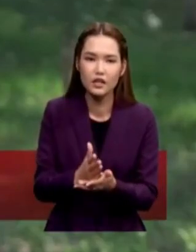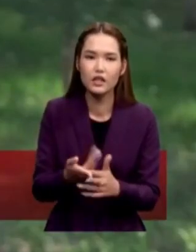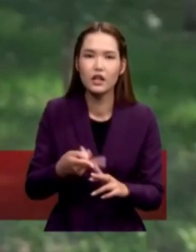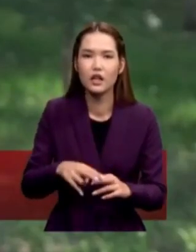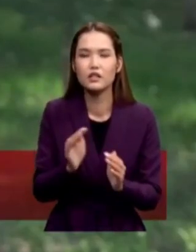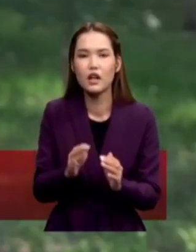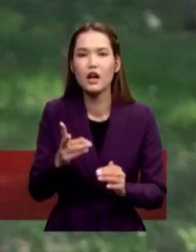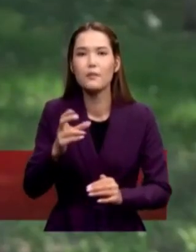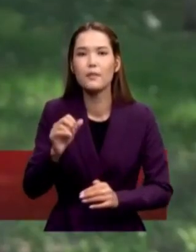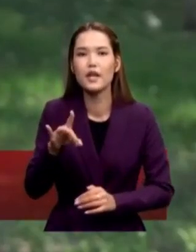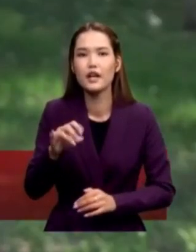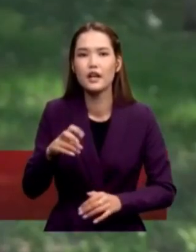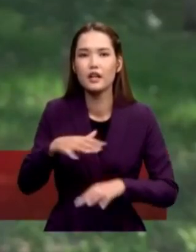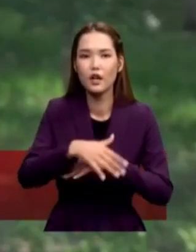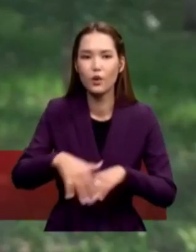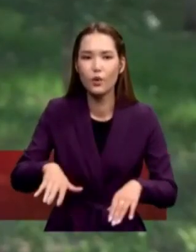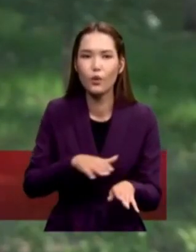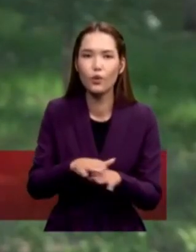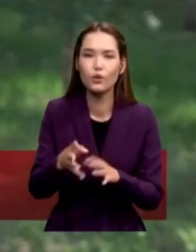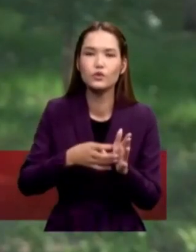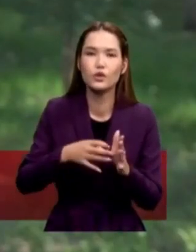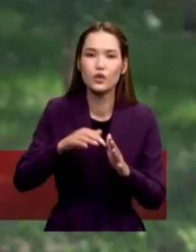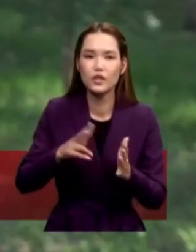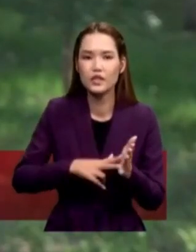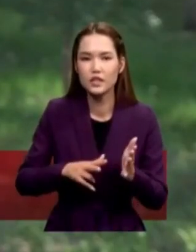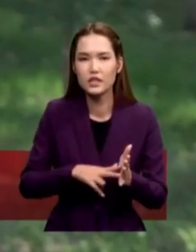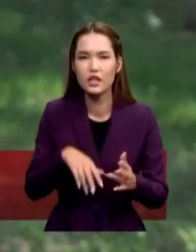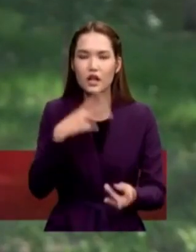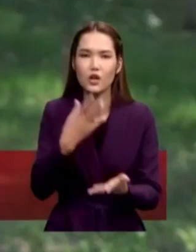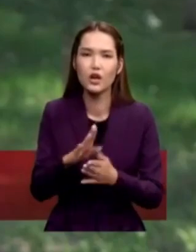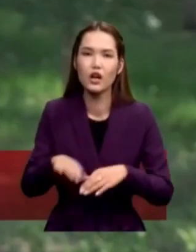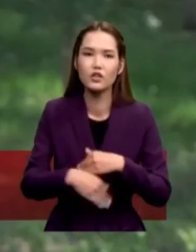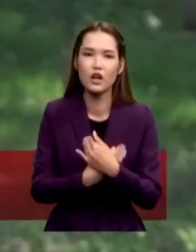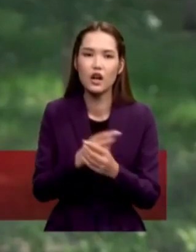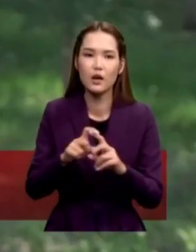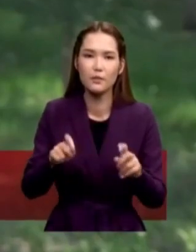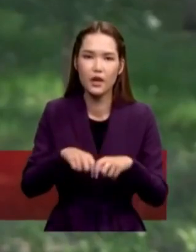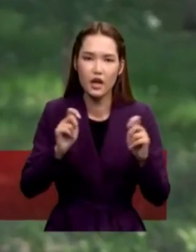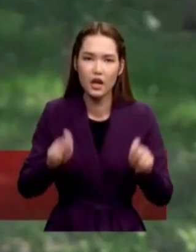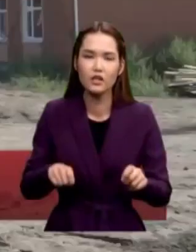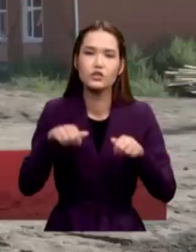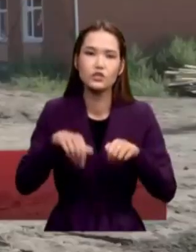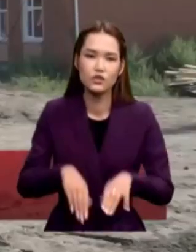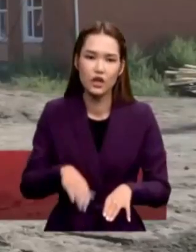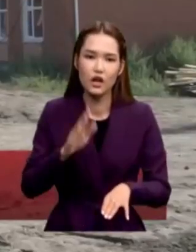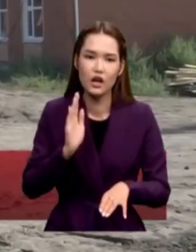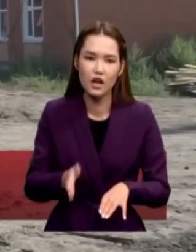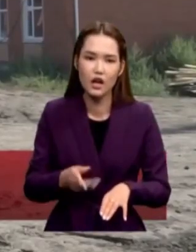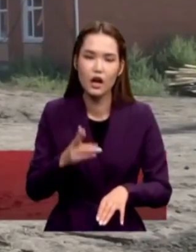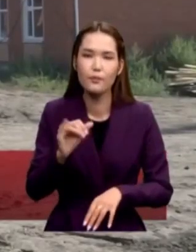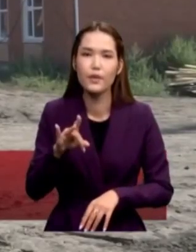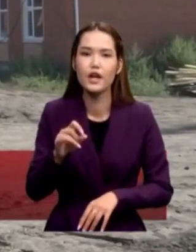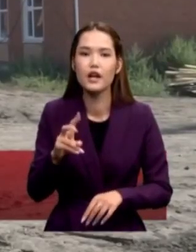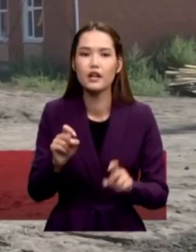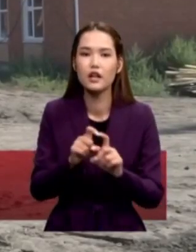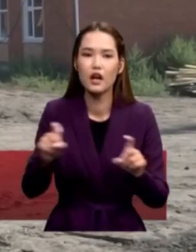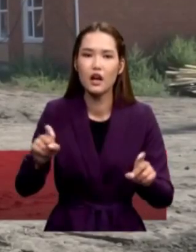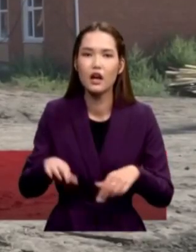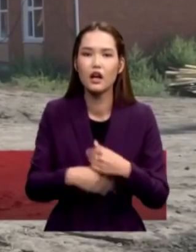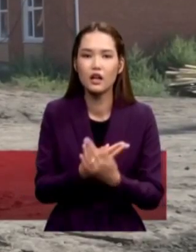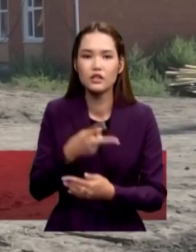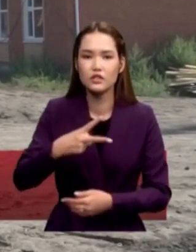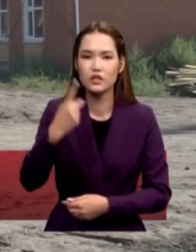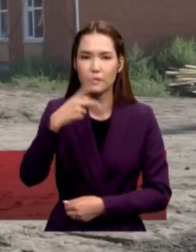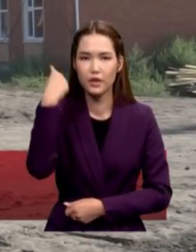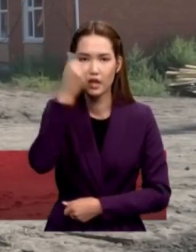Береке шағын ауданында 980 орынға шақталған жаңа мектеп ашылғанда ғана шешіледі. Берекедегі мектептің қазығы 21-ші